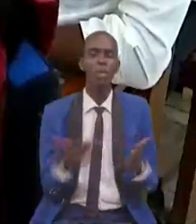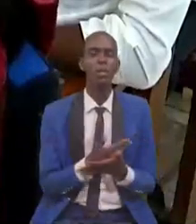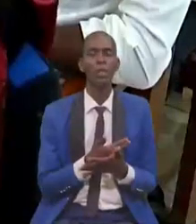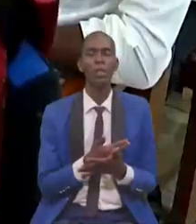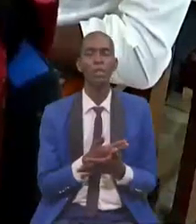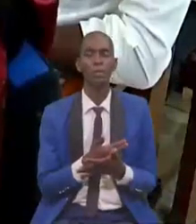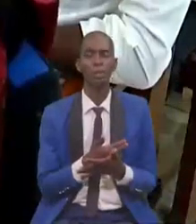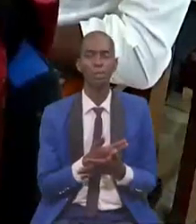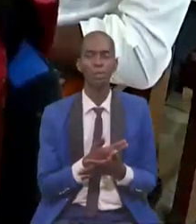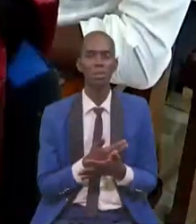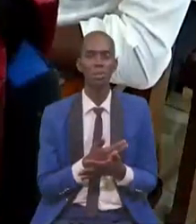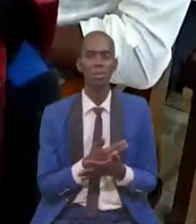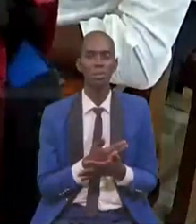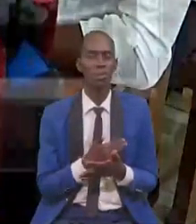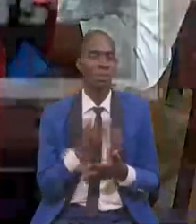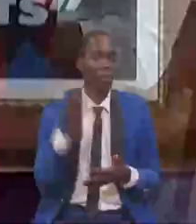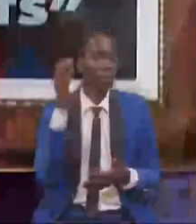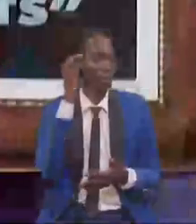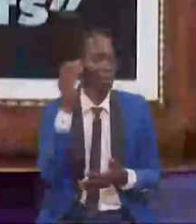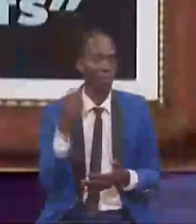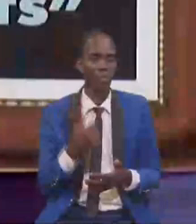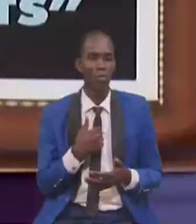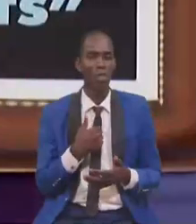toutes choses deviendront nouvelles. Écoutez ceci.